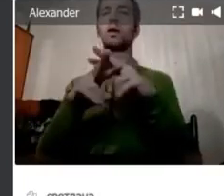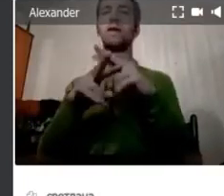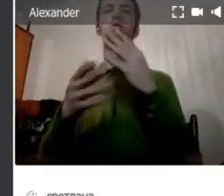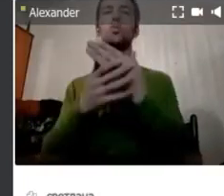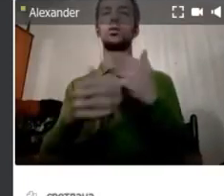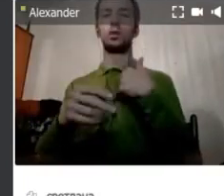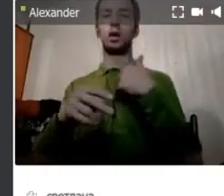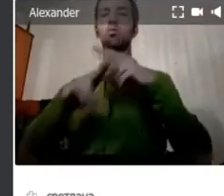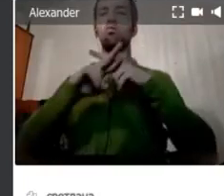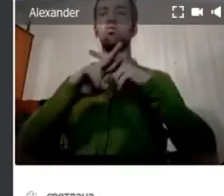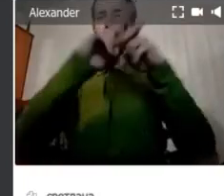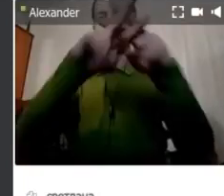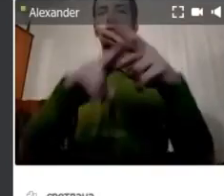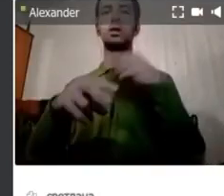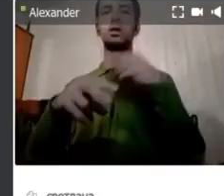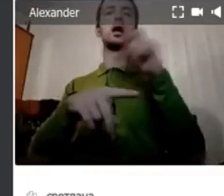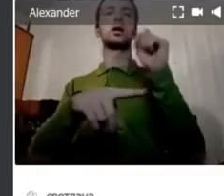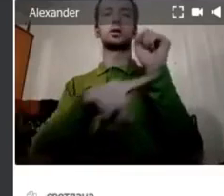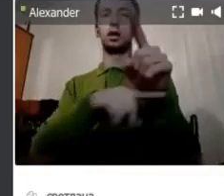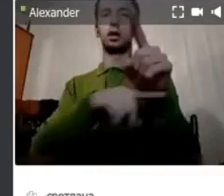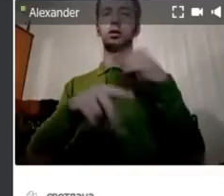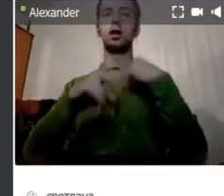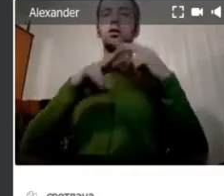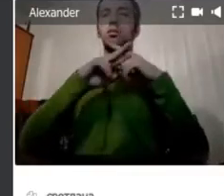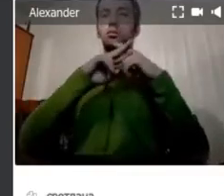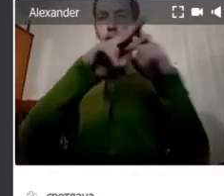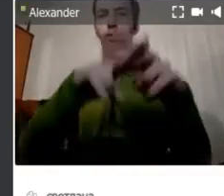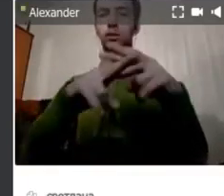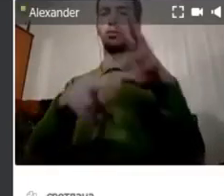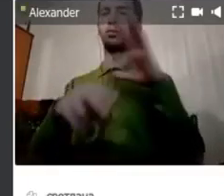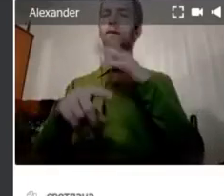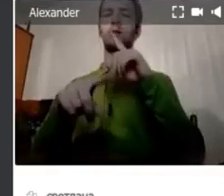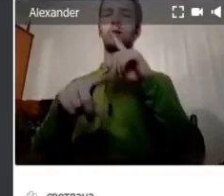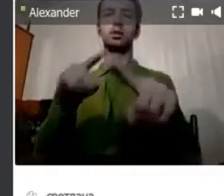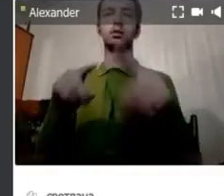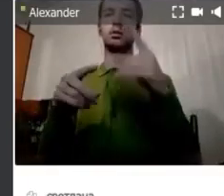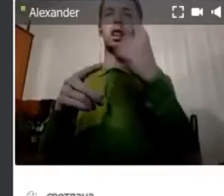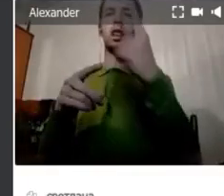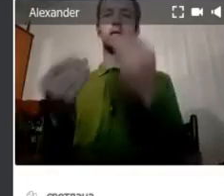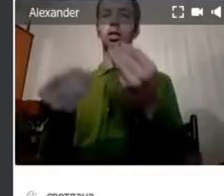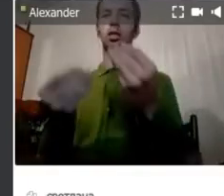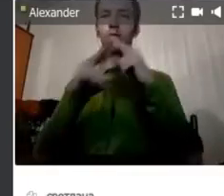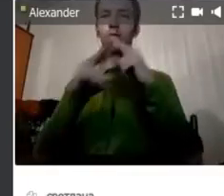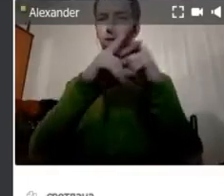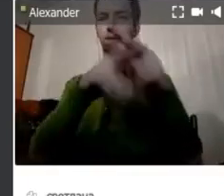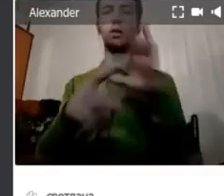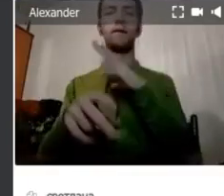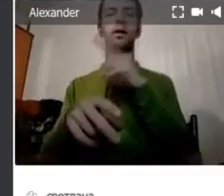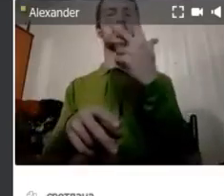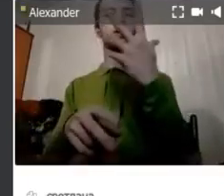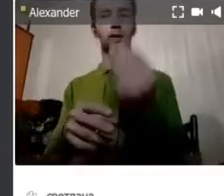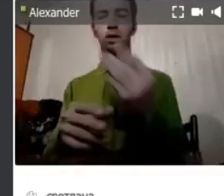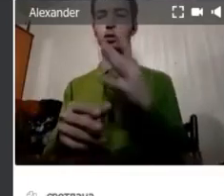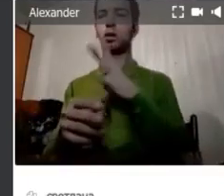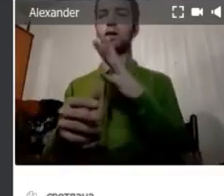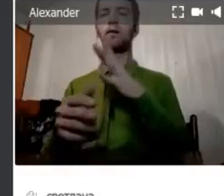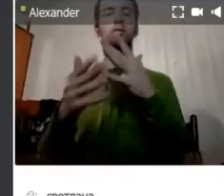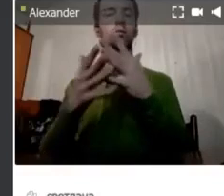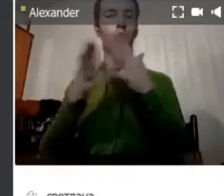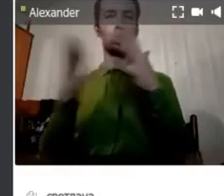момент. То есть, если вы, скажем, продали золото, то есть вы заработали золото за бонусы, продали его, выводите